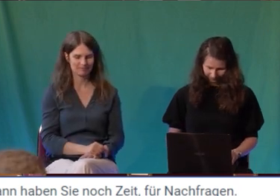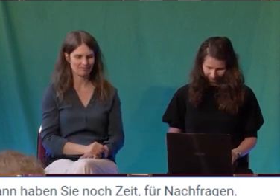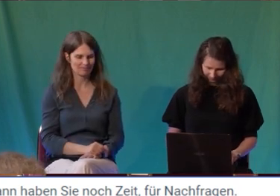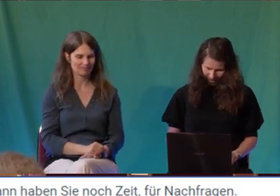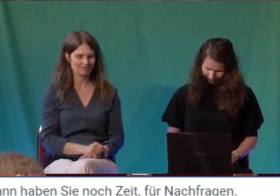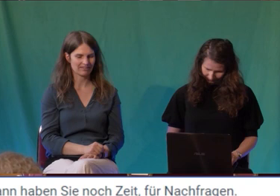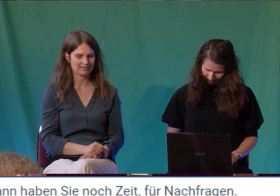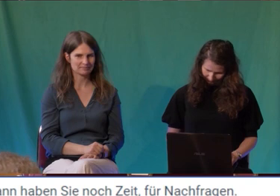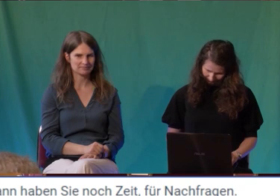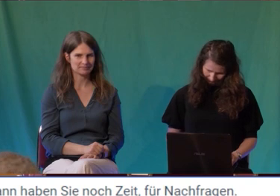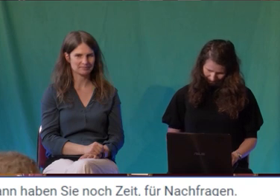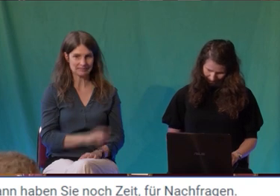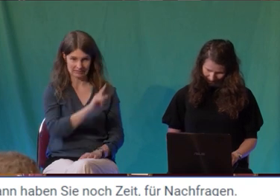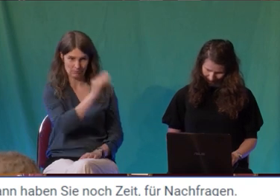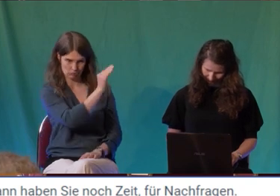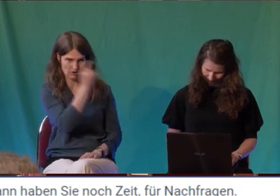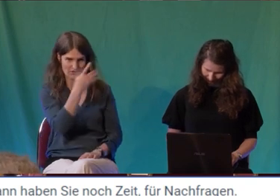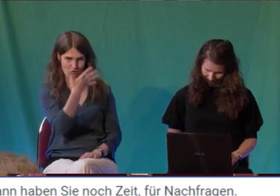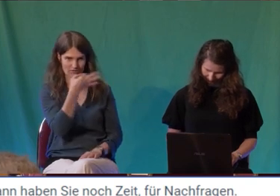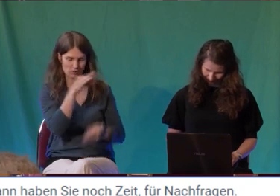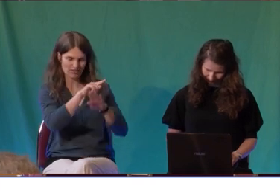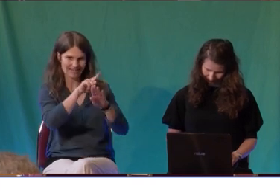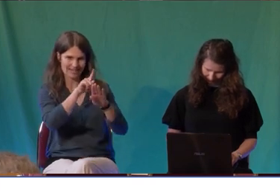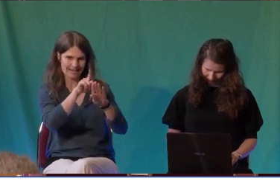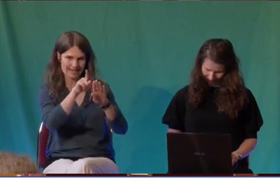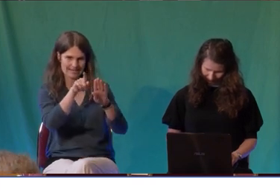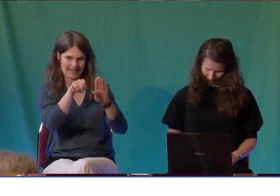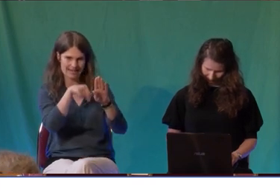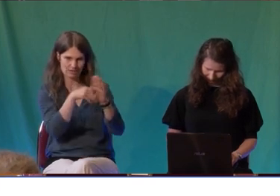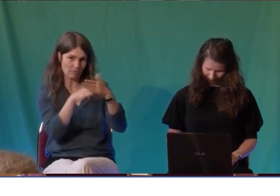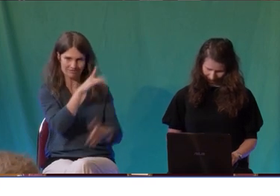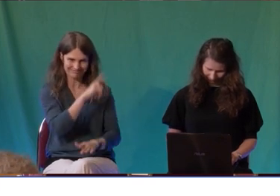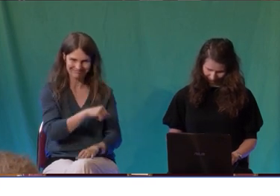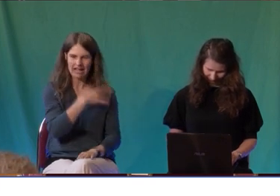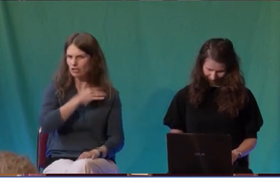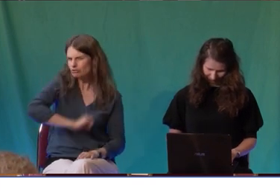ich gebe Ihnen dann ein Zeichen wenn ihre fünf Minuten um sind vielleicht sind Sie aber auch schneller ja